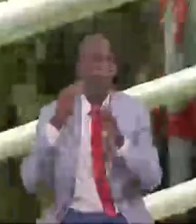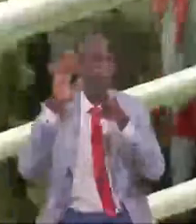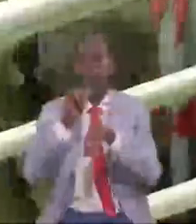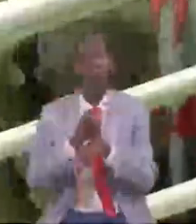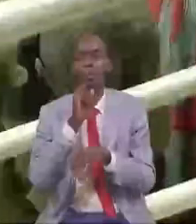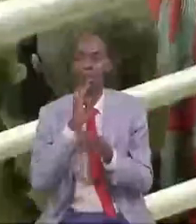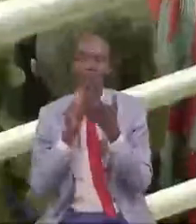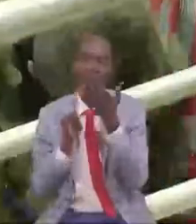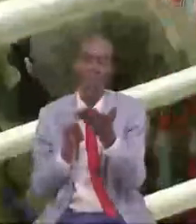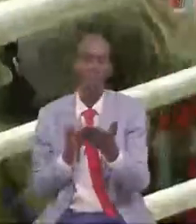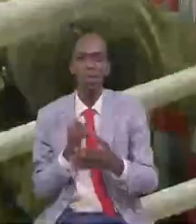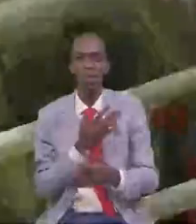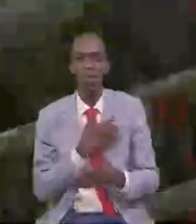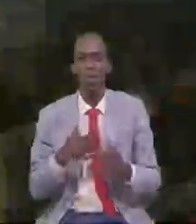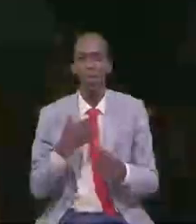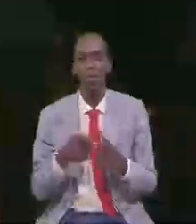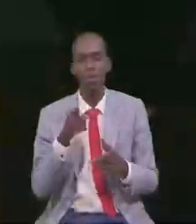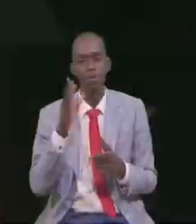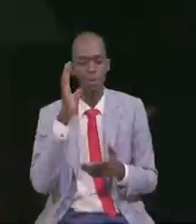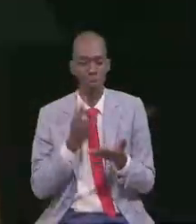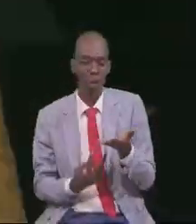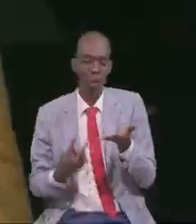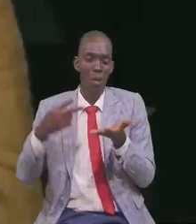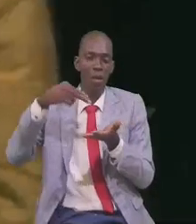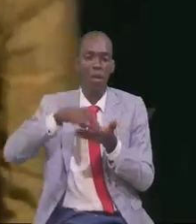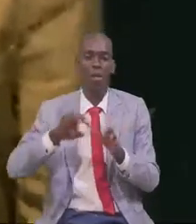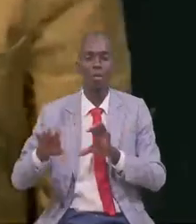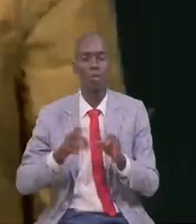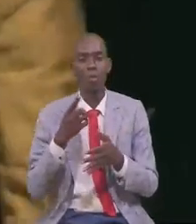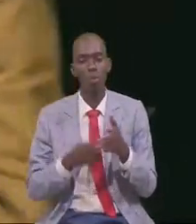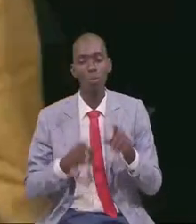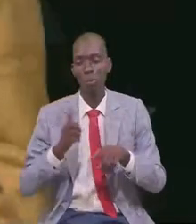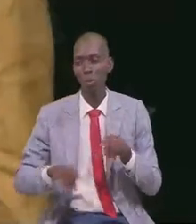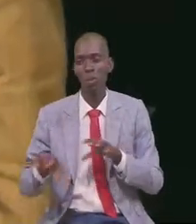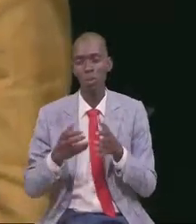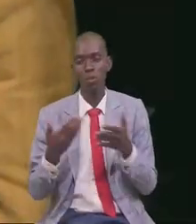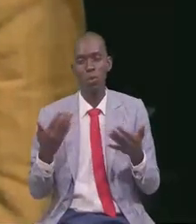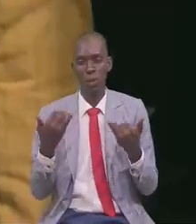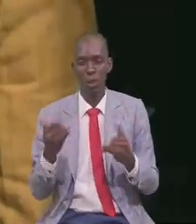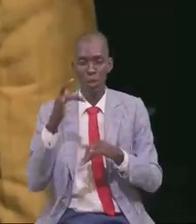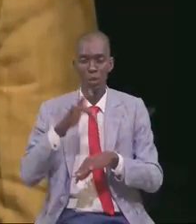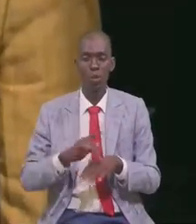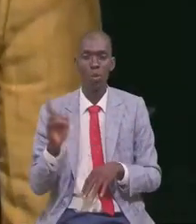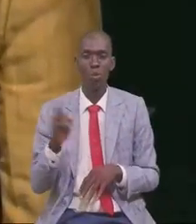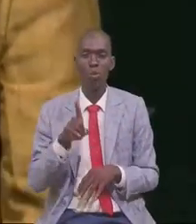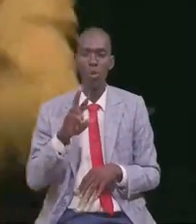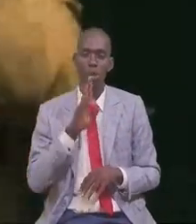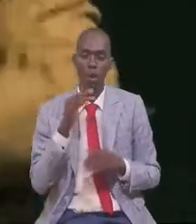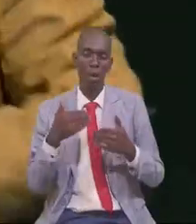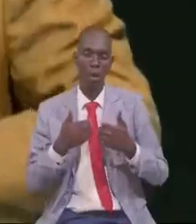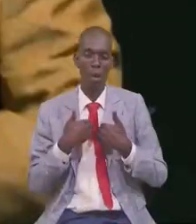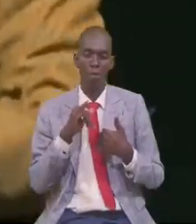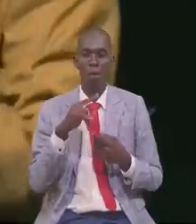allez vous lever et faire ce que vous n'arrivez pas à faire avant. Mettez la main là, vous avez le problème, et levez la deuxième main. Le